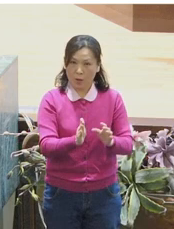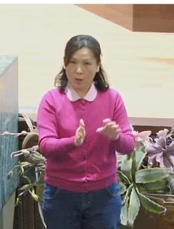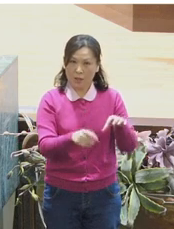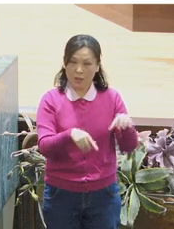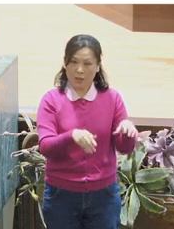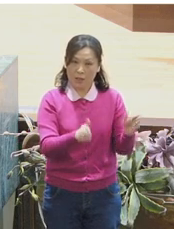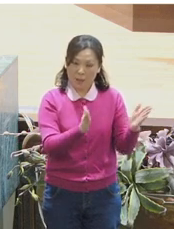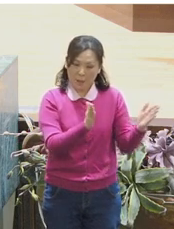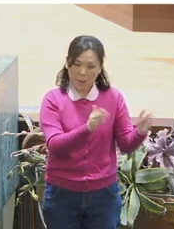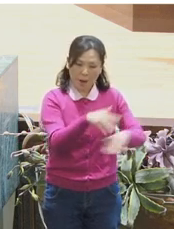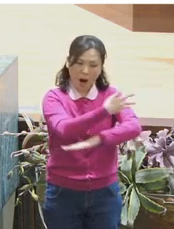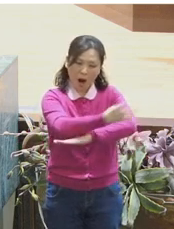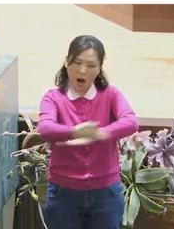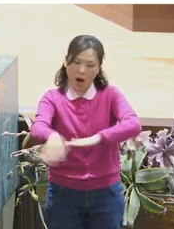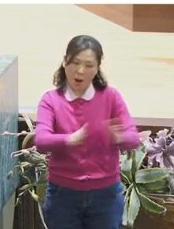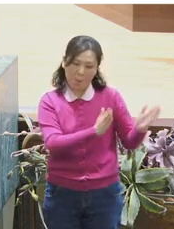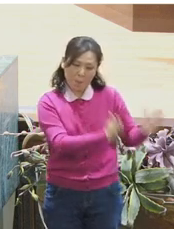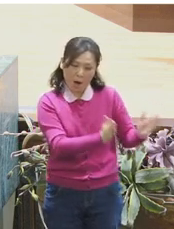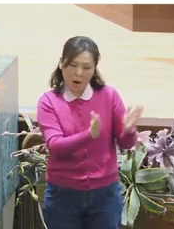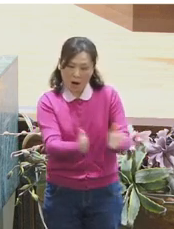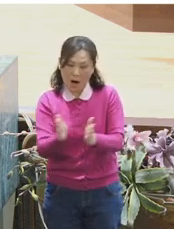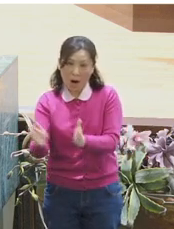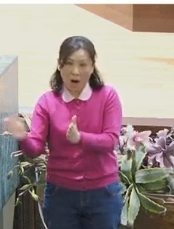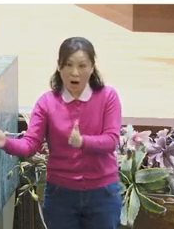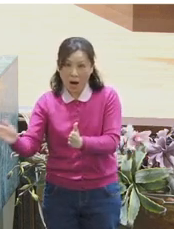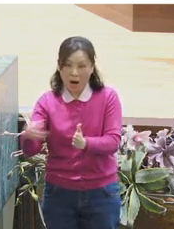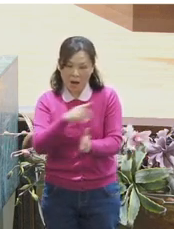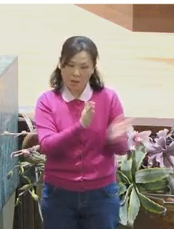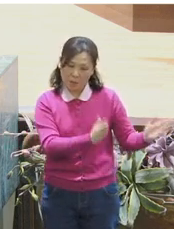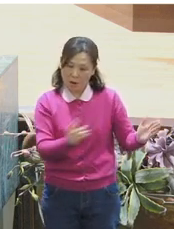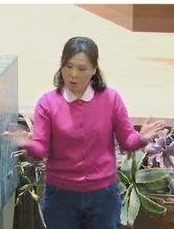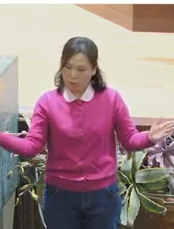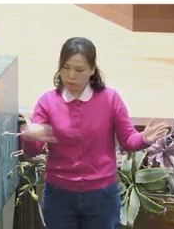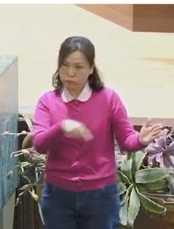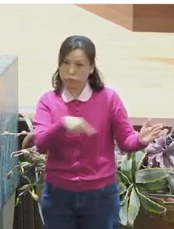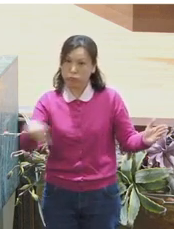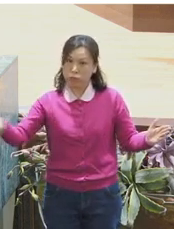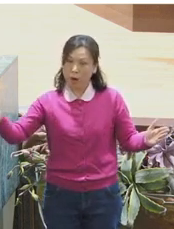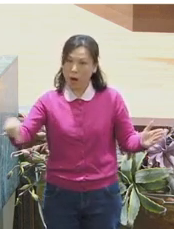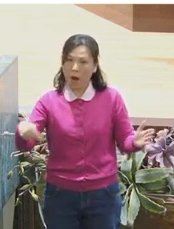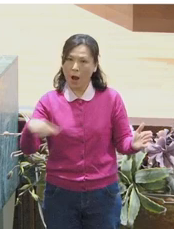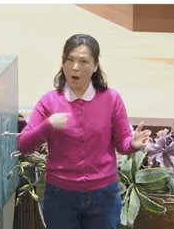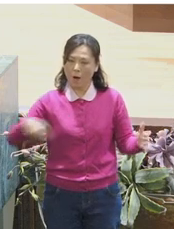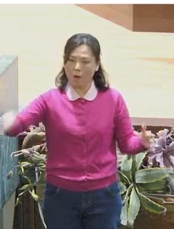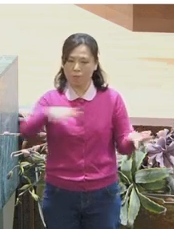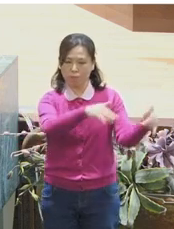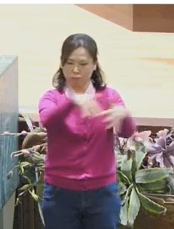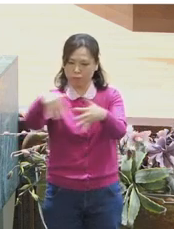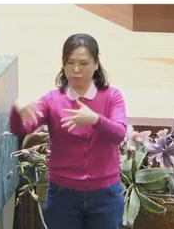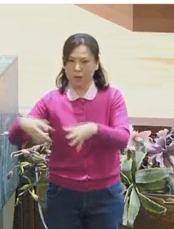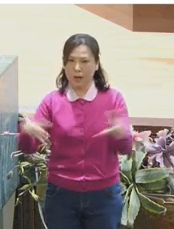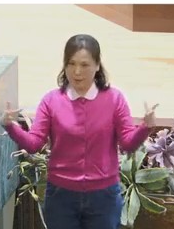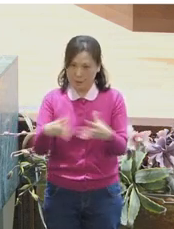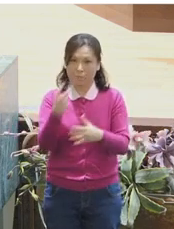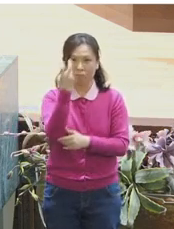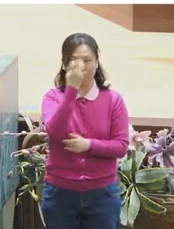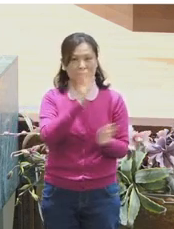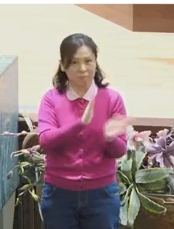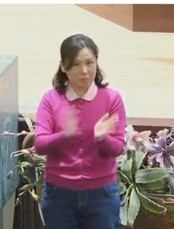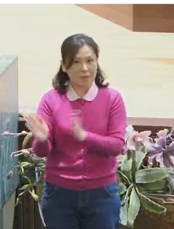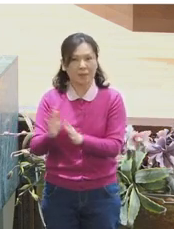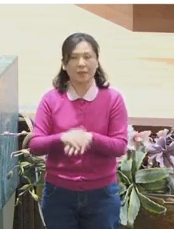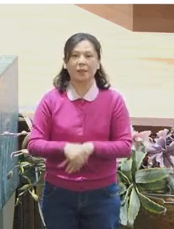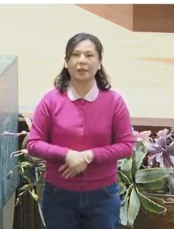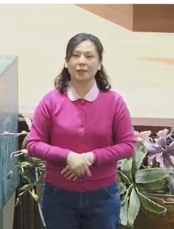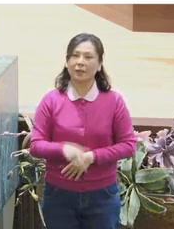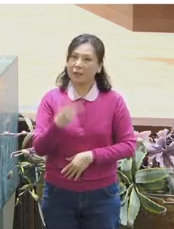一节一节的这个河川嘛，哈，那他们就把这几段河川都说好，那我们共同来管理。共同来管理之外呢，我们